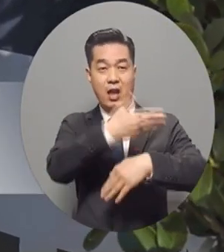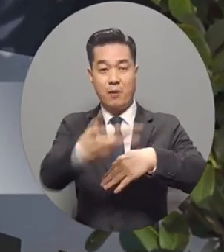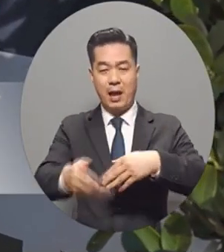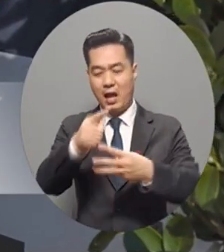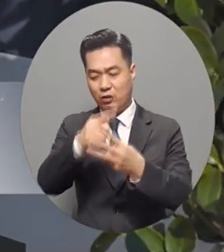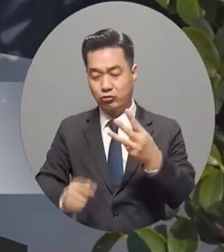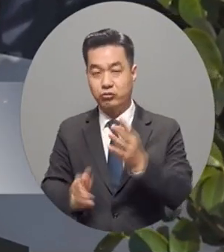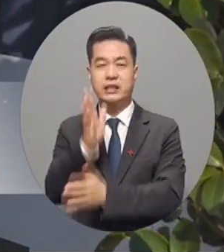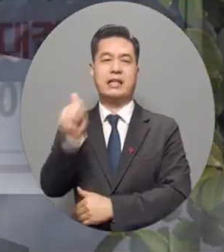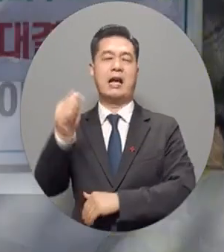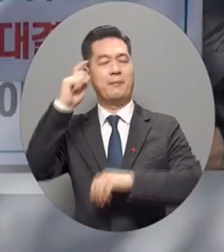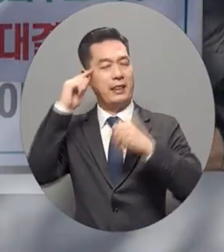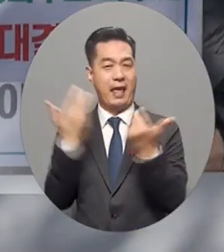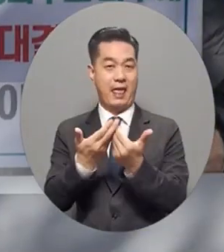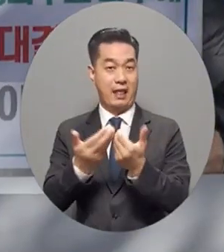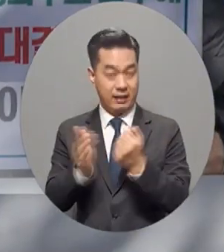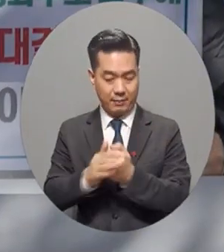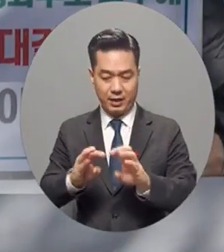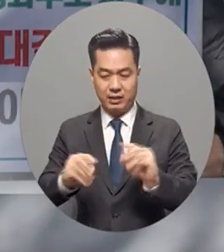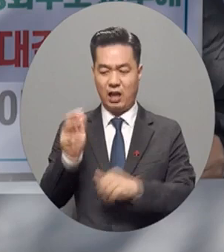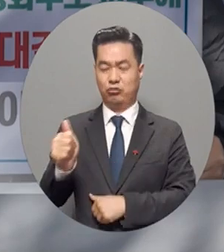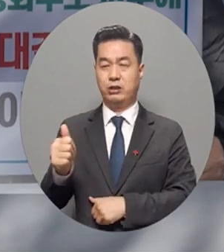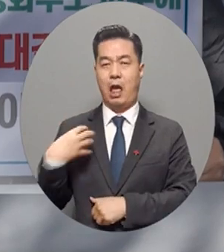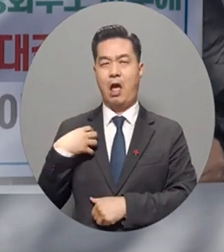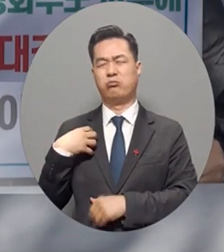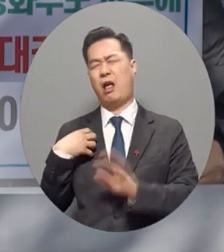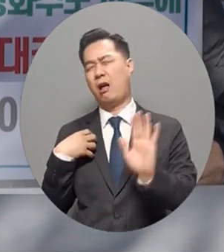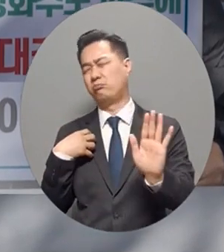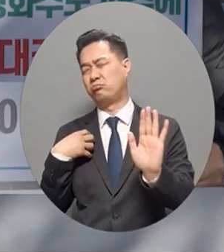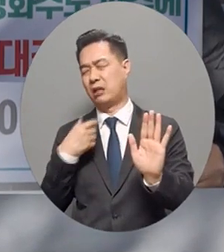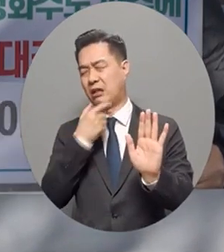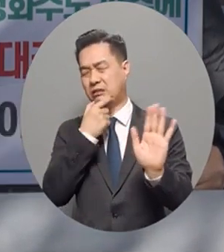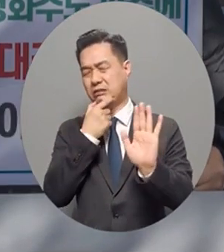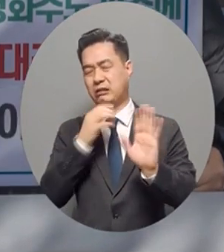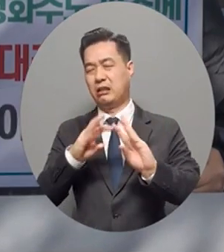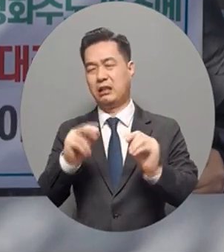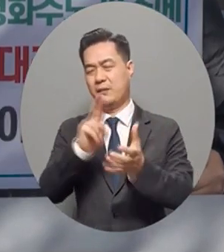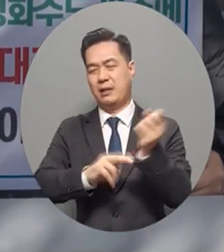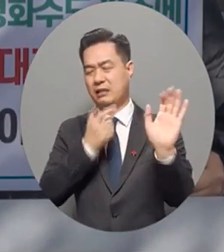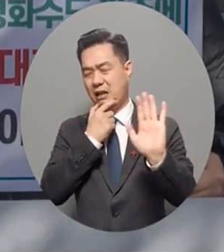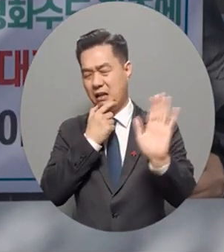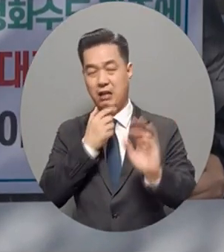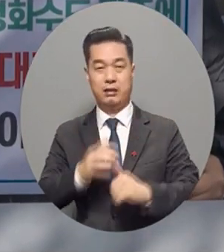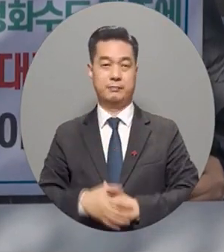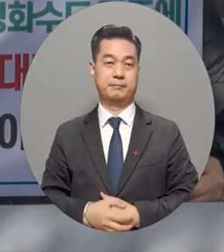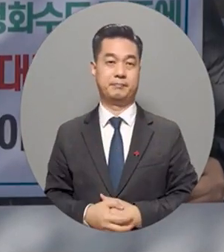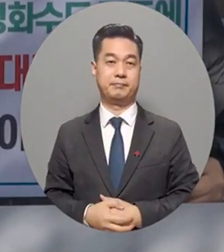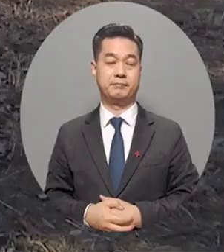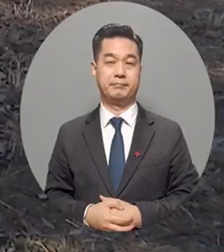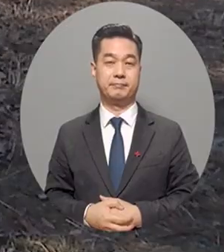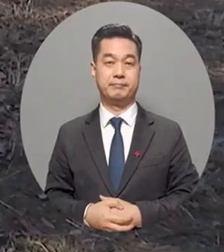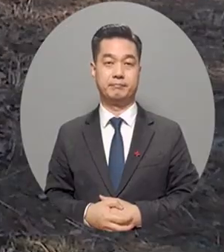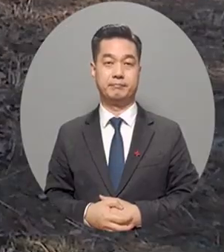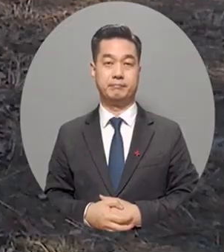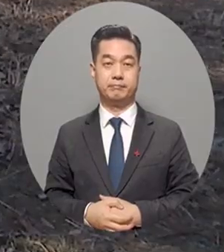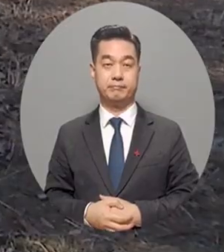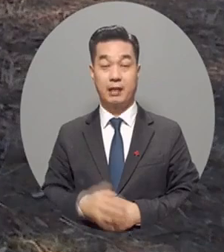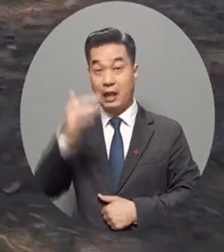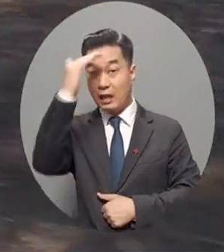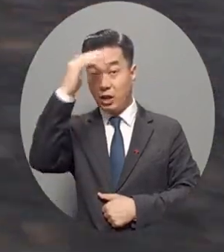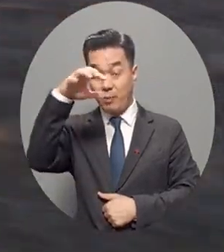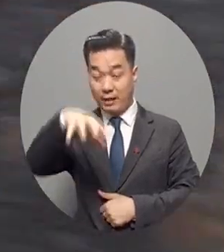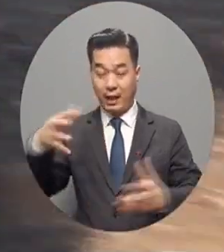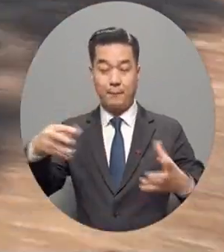나서자 결국 땅 주인은 부담감을 느낀다며 땅을 안 팔기로 했다고 밝혔습니다. 문제의 전망대 부지를